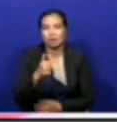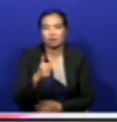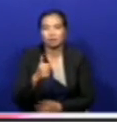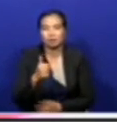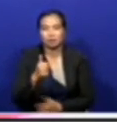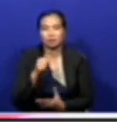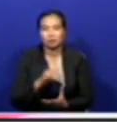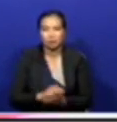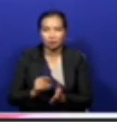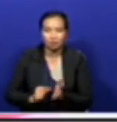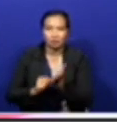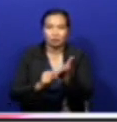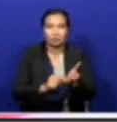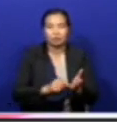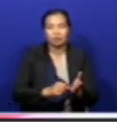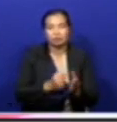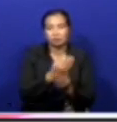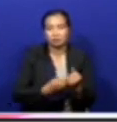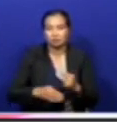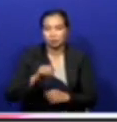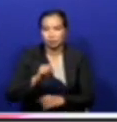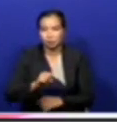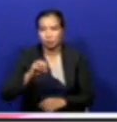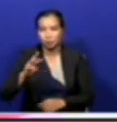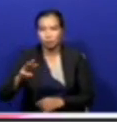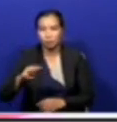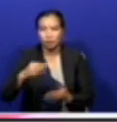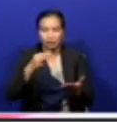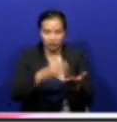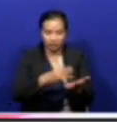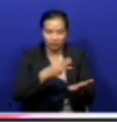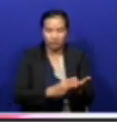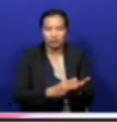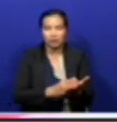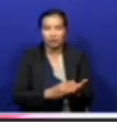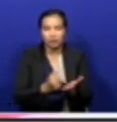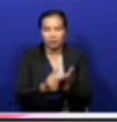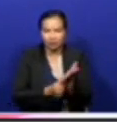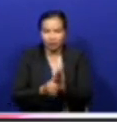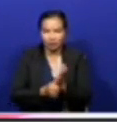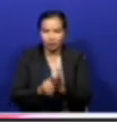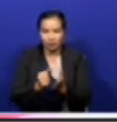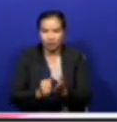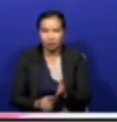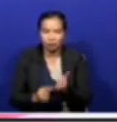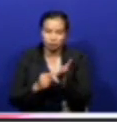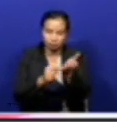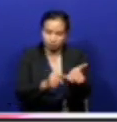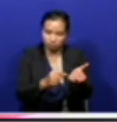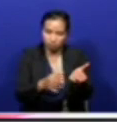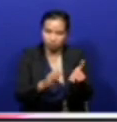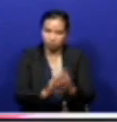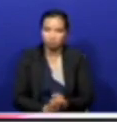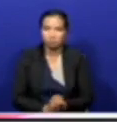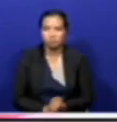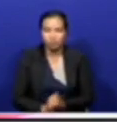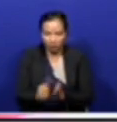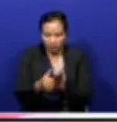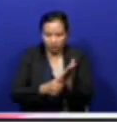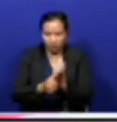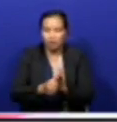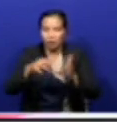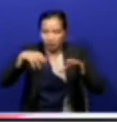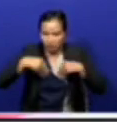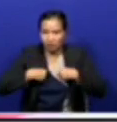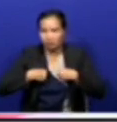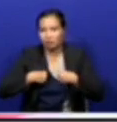ได้แม้จะส่งไปวุฒินะครับสามวาระกับถ้ามีการแก้ไขเปลี่ยนแปลงต้องส่งมาให้เราดูถ้าเราเห็นชอบกับการแก้ไขนั้นน